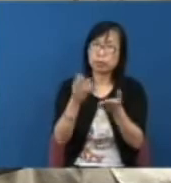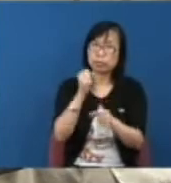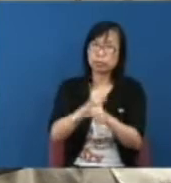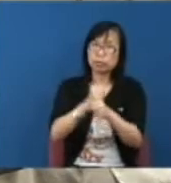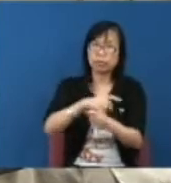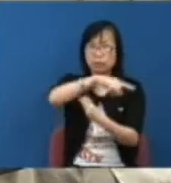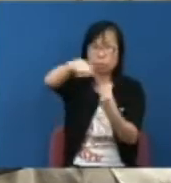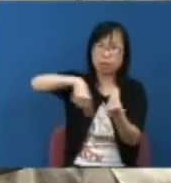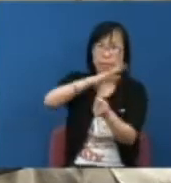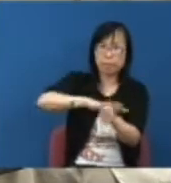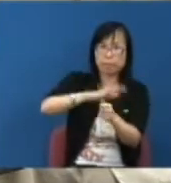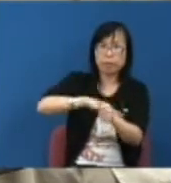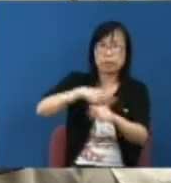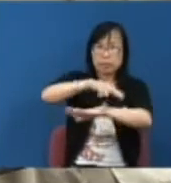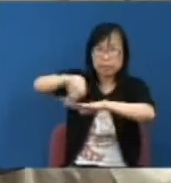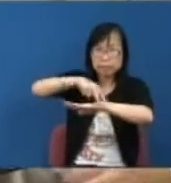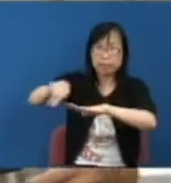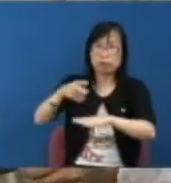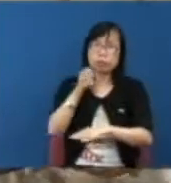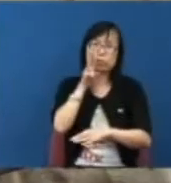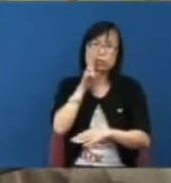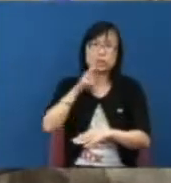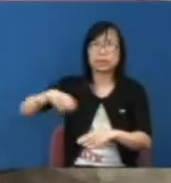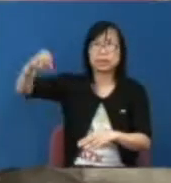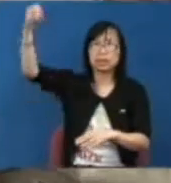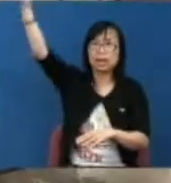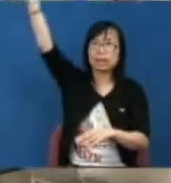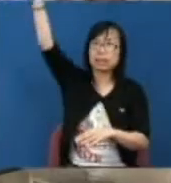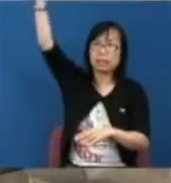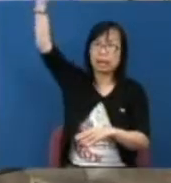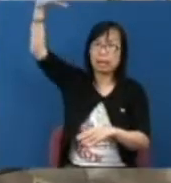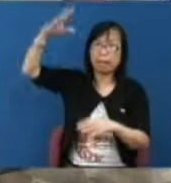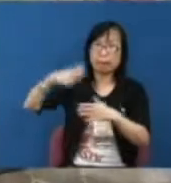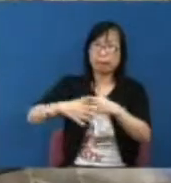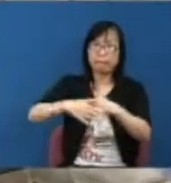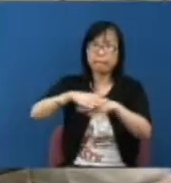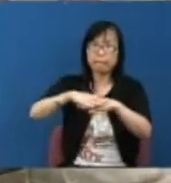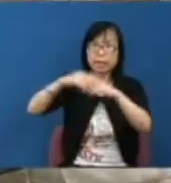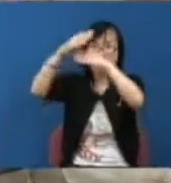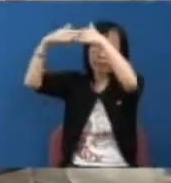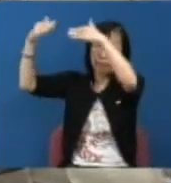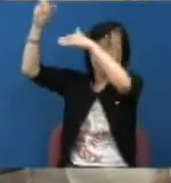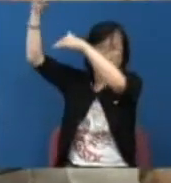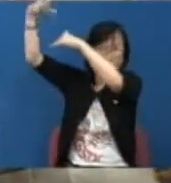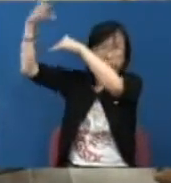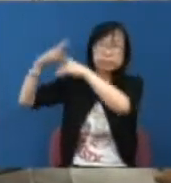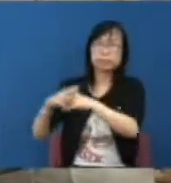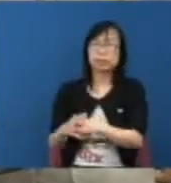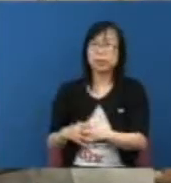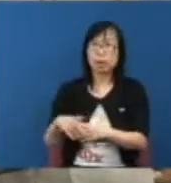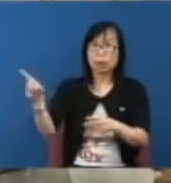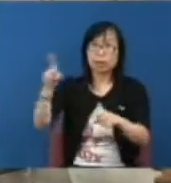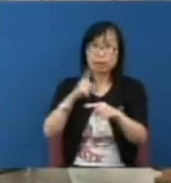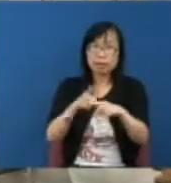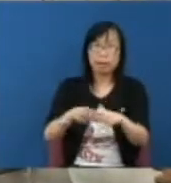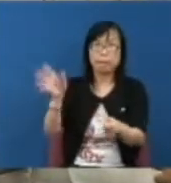啲環保設施咯。等於嗰個曬棚啫嘛，其實就等於呢張圖。譬如你大家可以睇得到嘛，如果真係咧，佢係保留翻